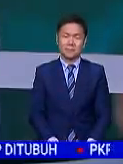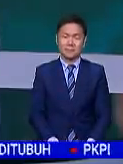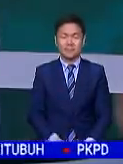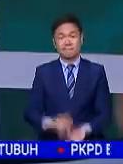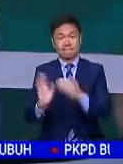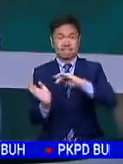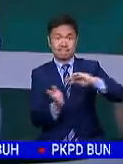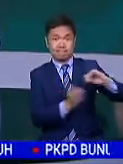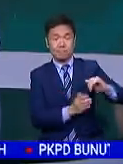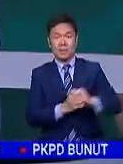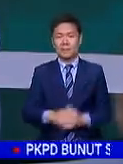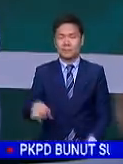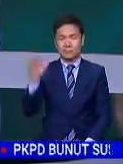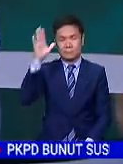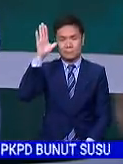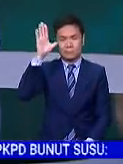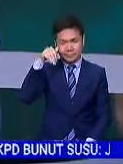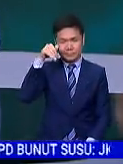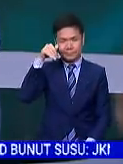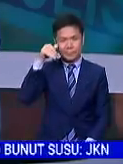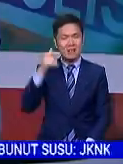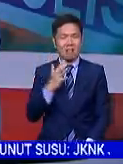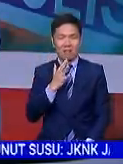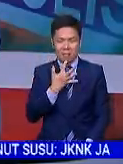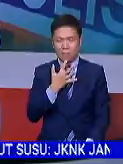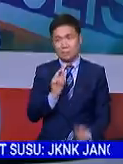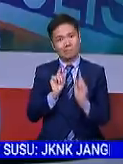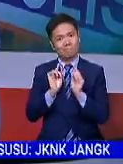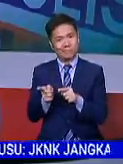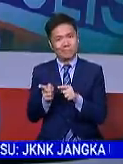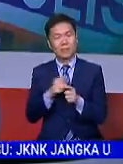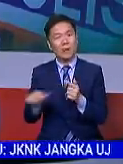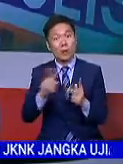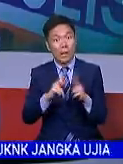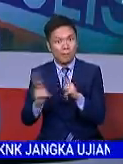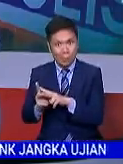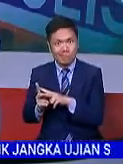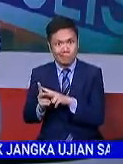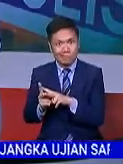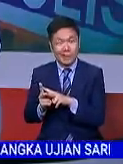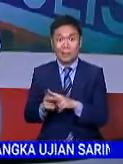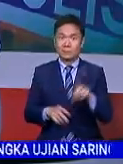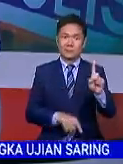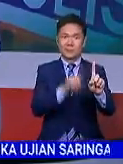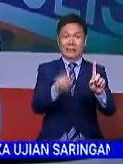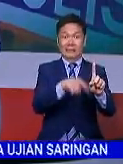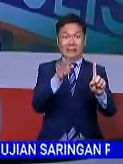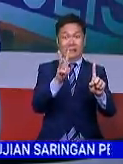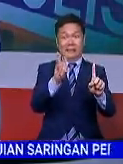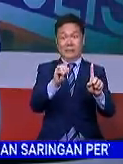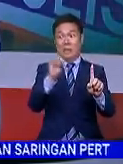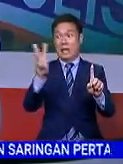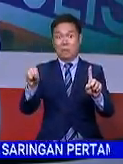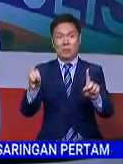Hai masih berdenyut dan mencoba nasib untuk menyambut Idul Fitri di kampung halaman menyaksikan 1060